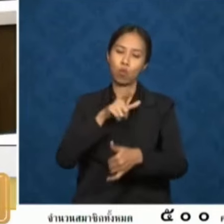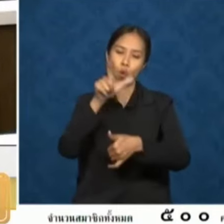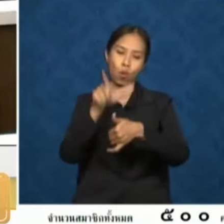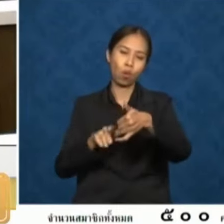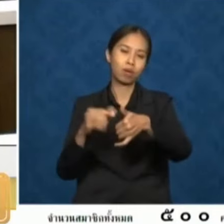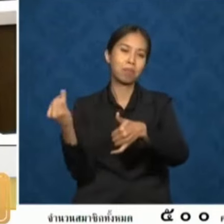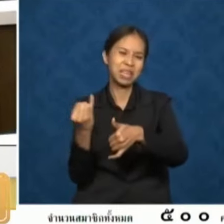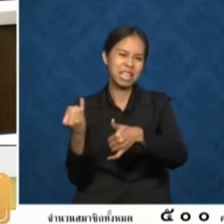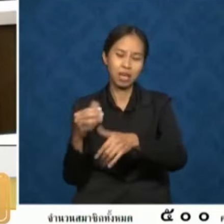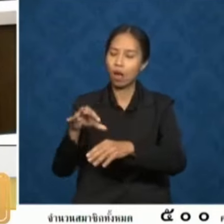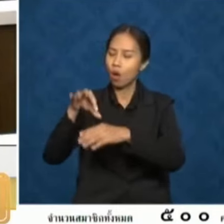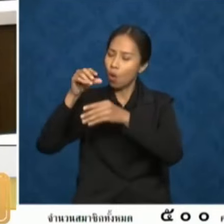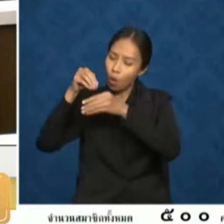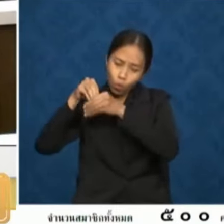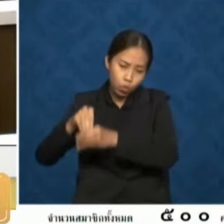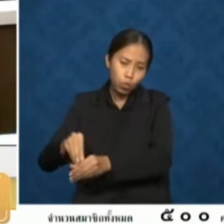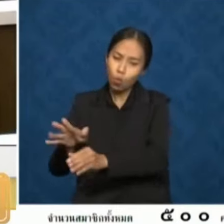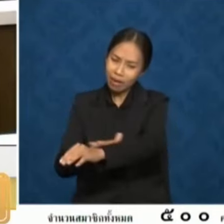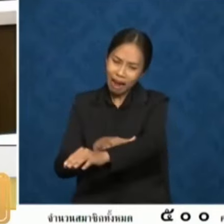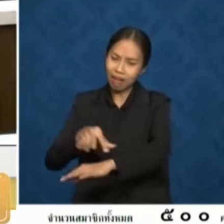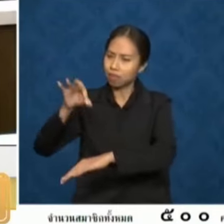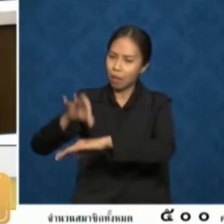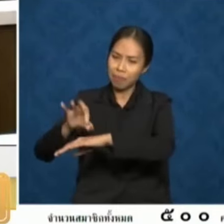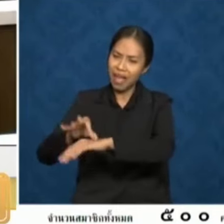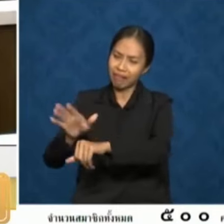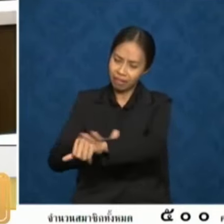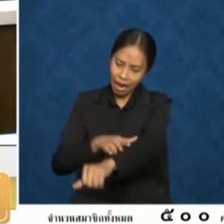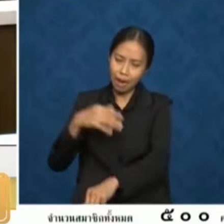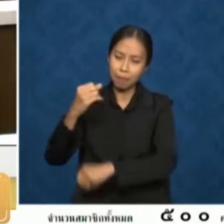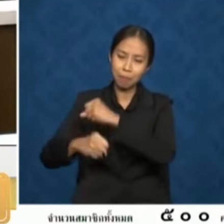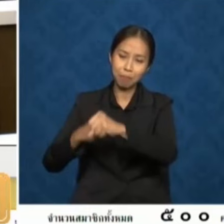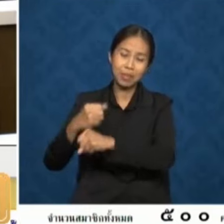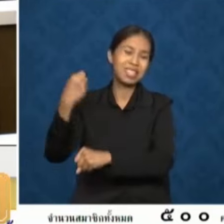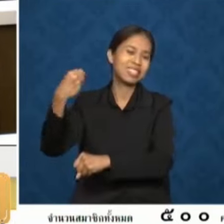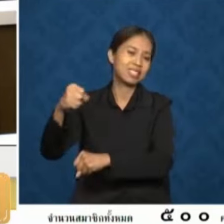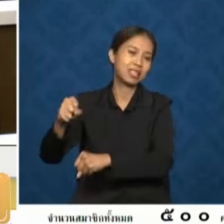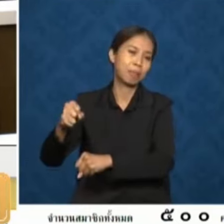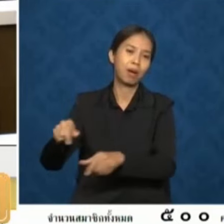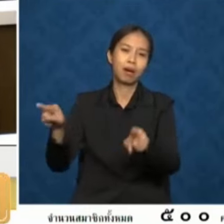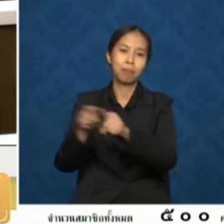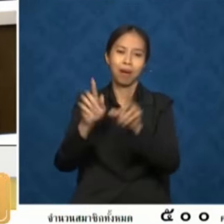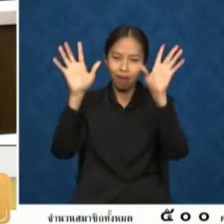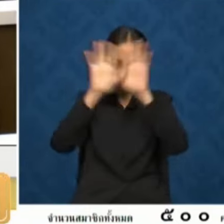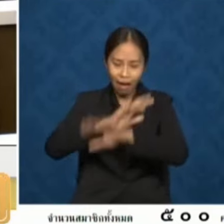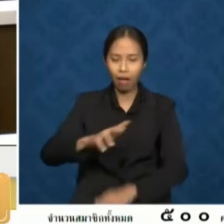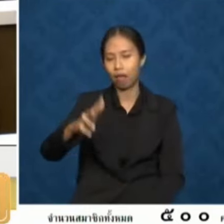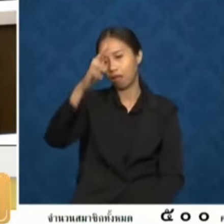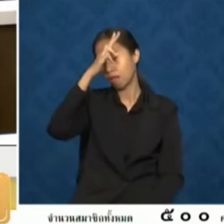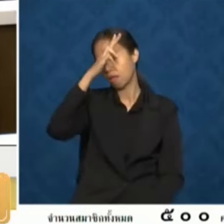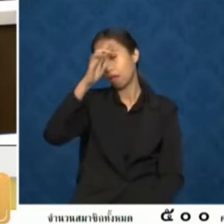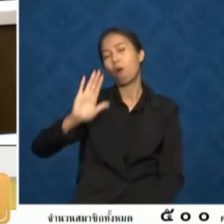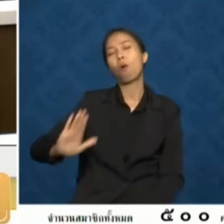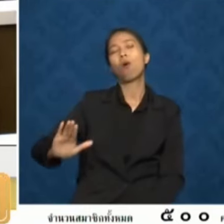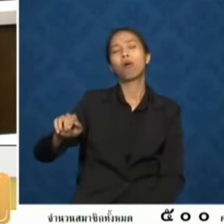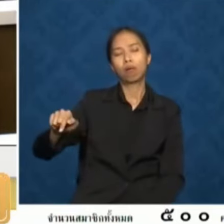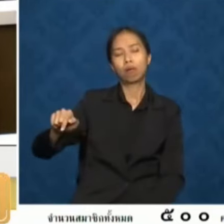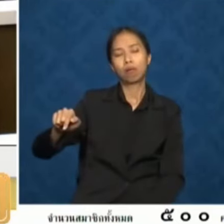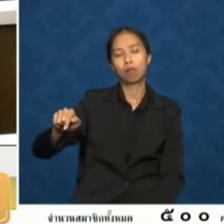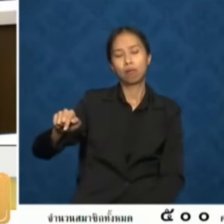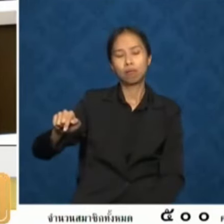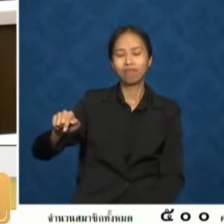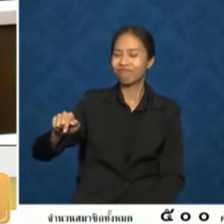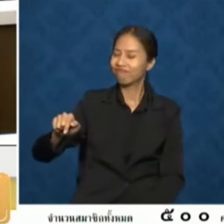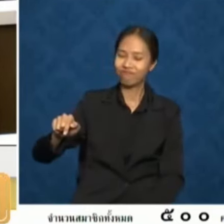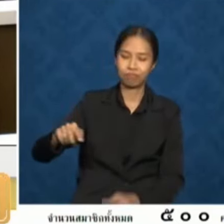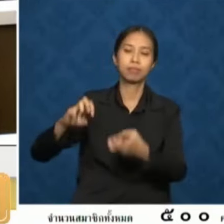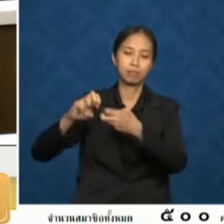ปี15ปีผมไม่รู้จะได้ย้ายไปไหนอยู่จนเป็นเจ้าพ่อเป็นเจ้าแม่เป็นมาเฟียของตำบลนั้นๆครับนี่ก็เป็นเรื่อง